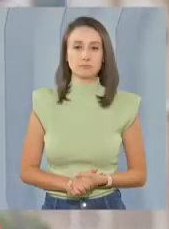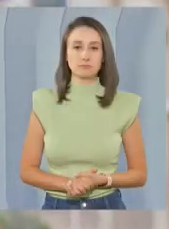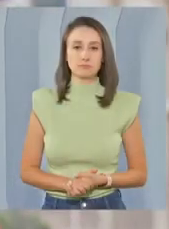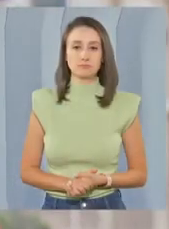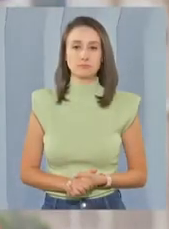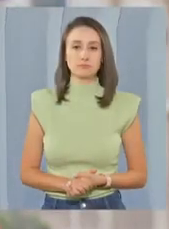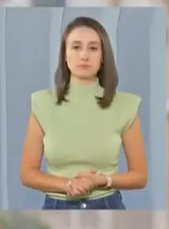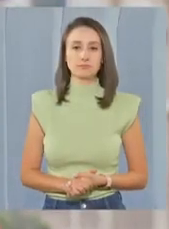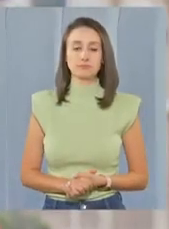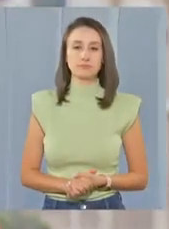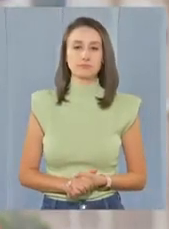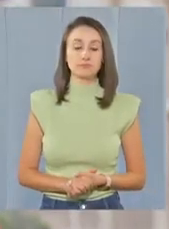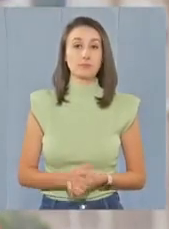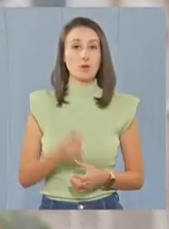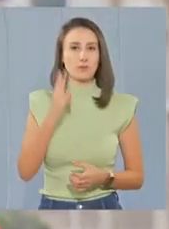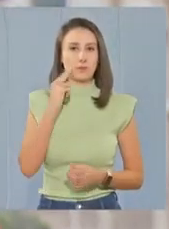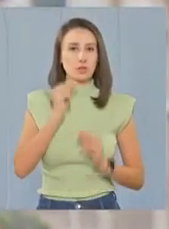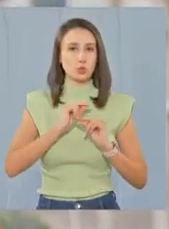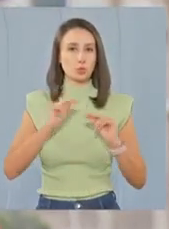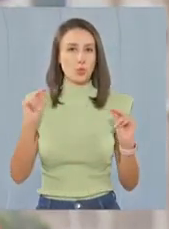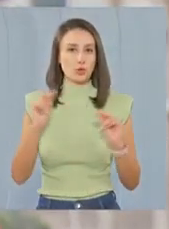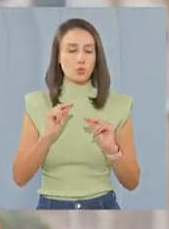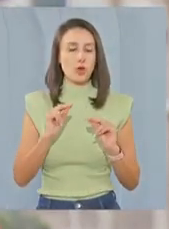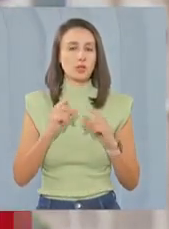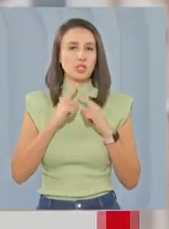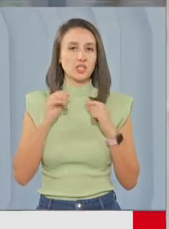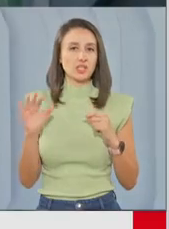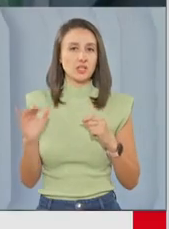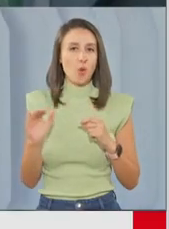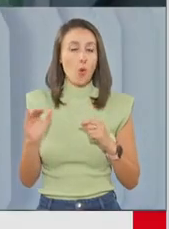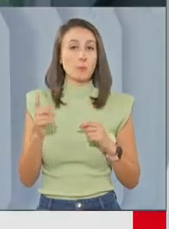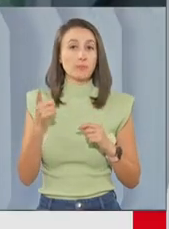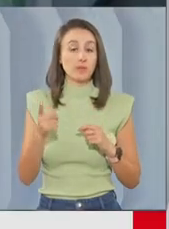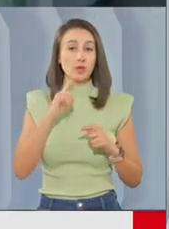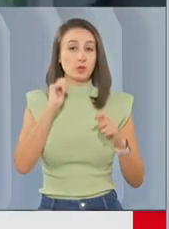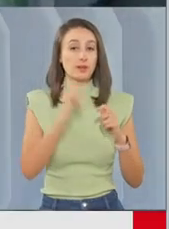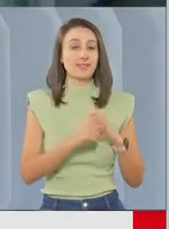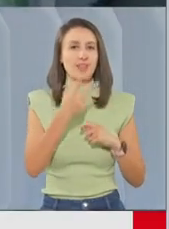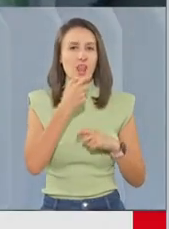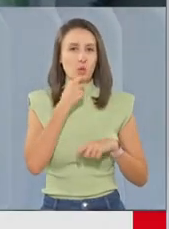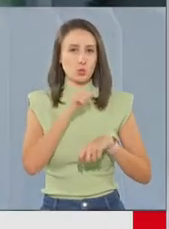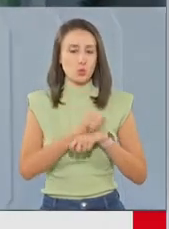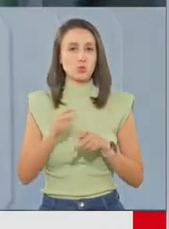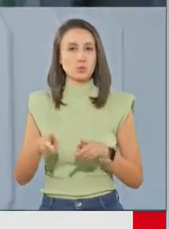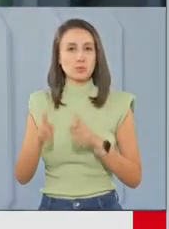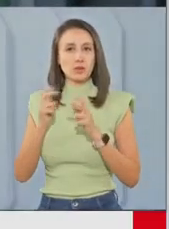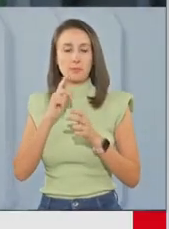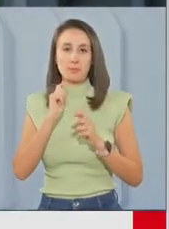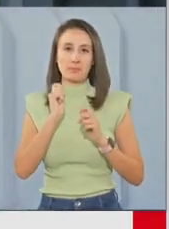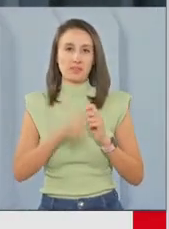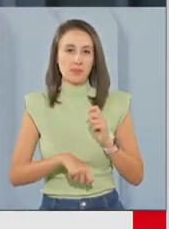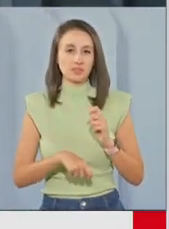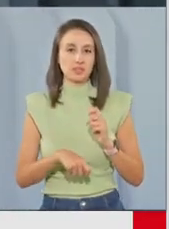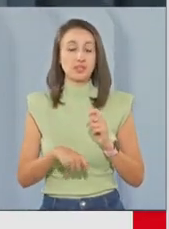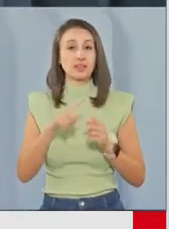am revenit în direct o educatoare de la o creșă din Pitești a fost condamnată la trei ani de închisoare cu suspendare pedeapsa la care se adaugă și interdicția